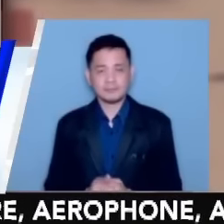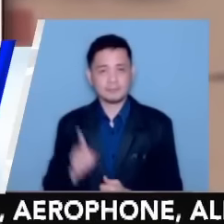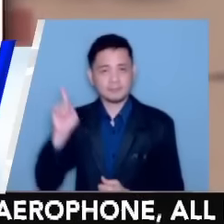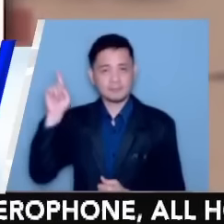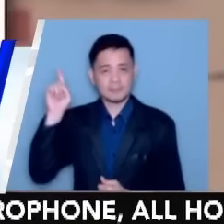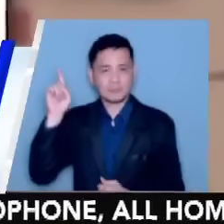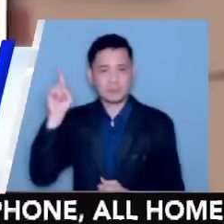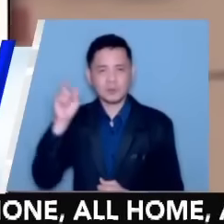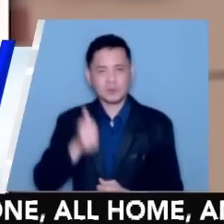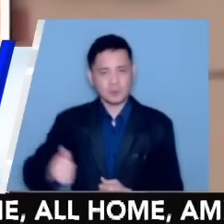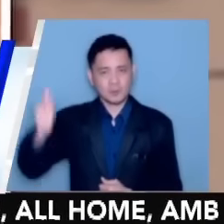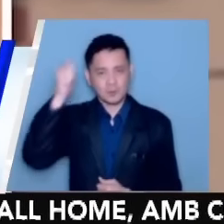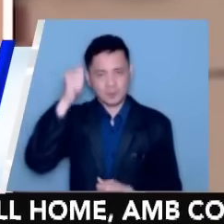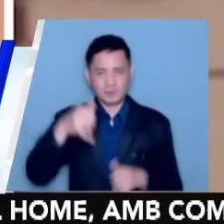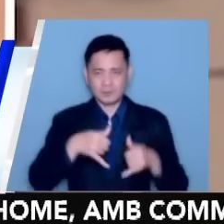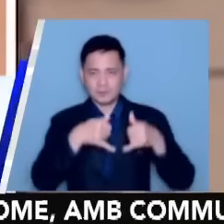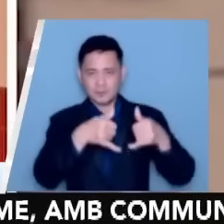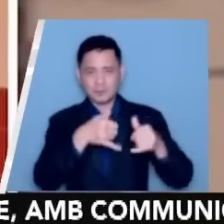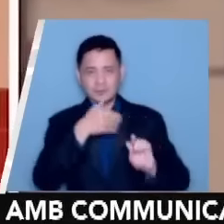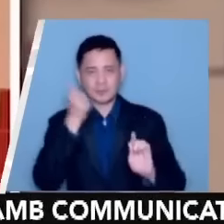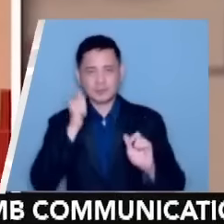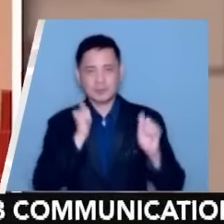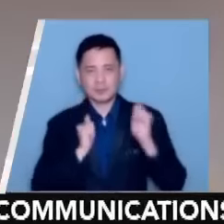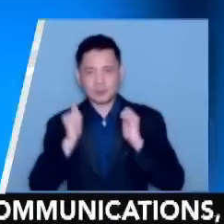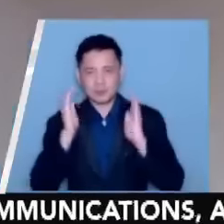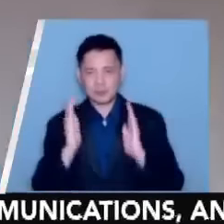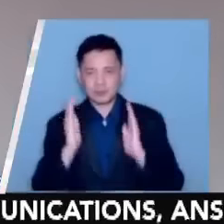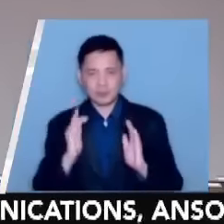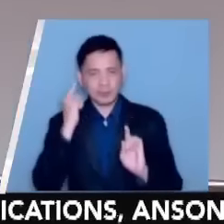comedy para sa kanyang recent film.